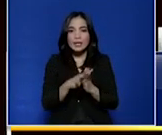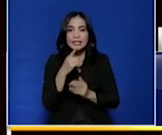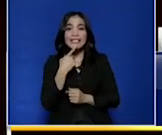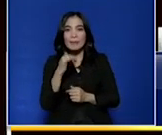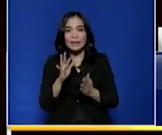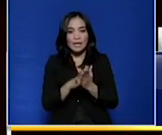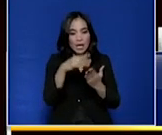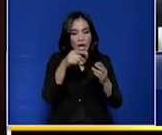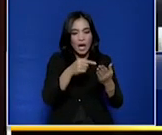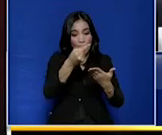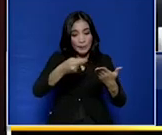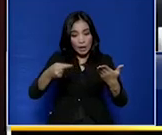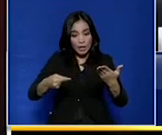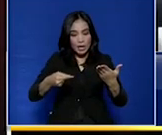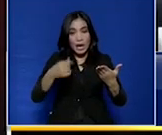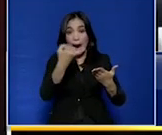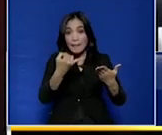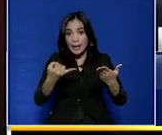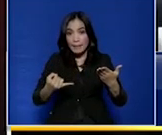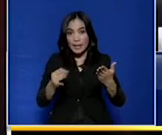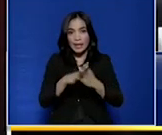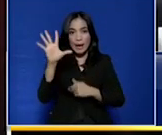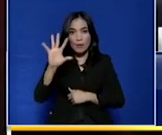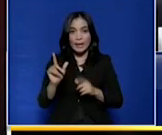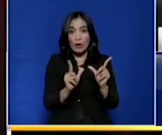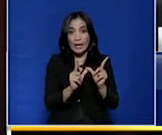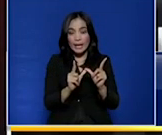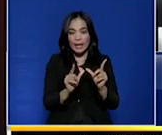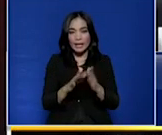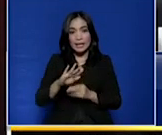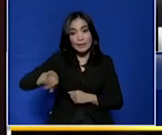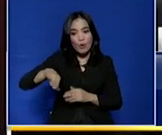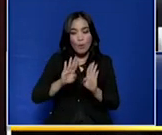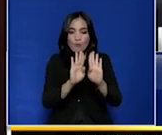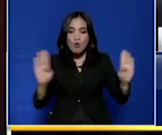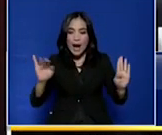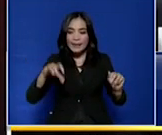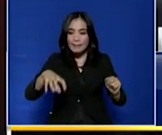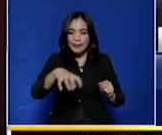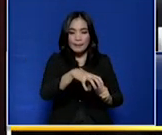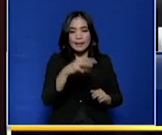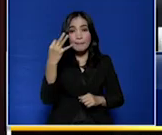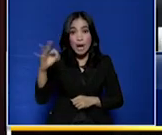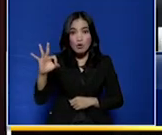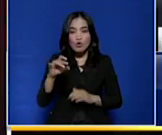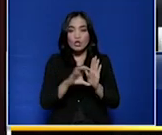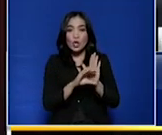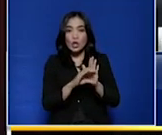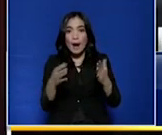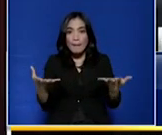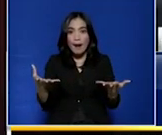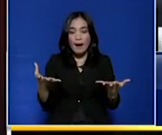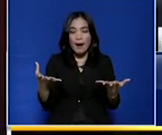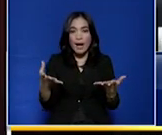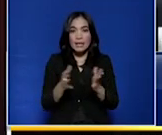peta Kabupaten Kutai Timur bahwa kita akan membuka lahan-lahan baru ya untuk percetakan sawah sawah baru